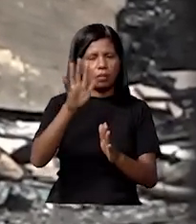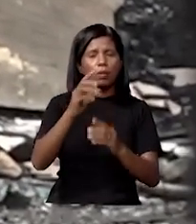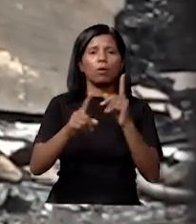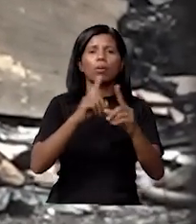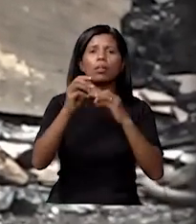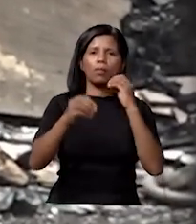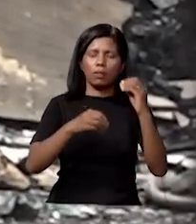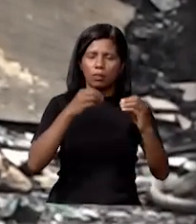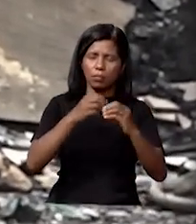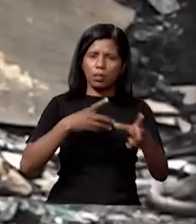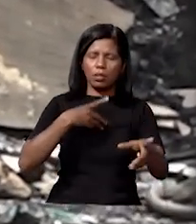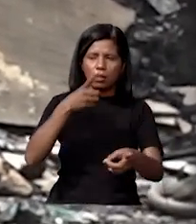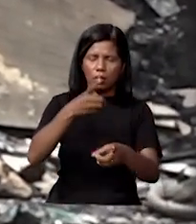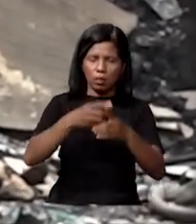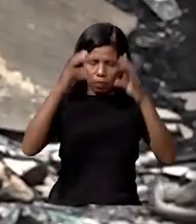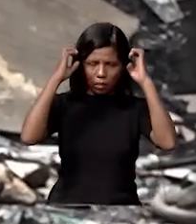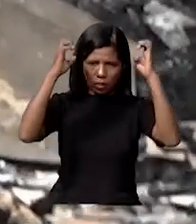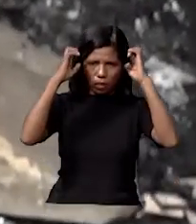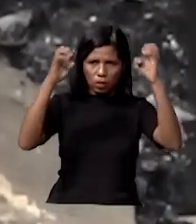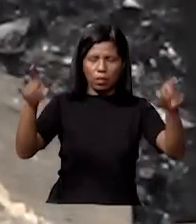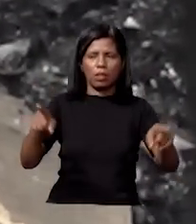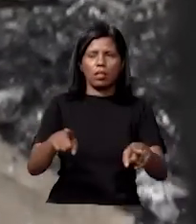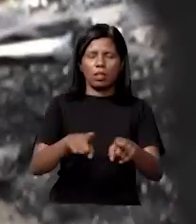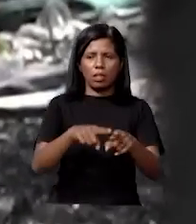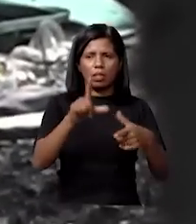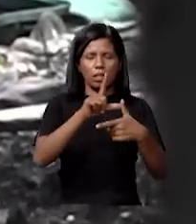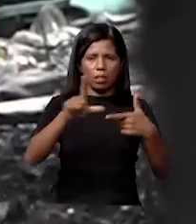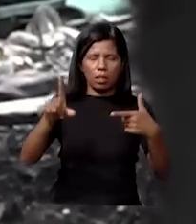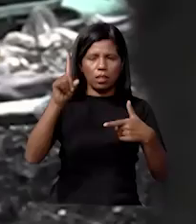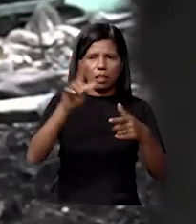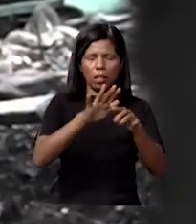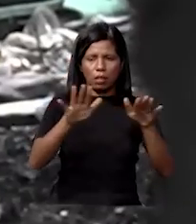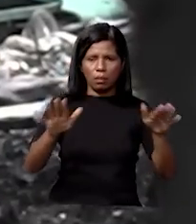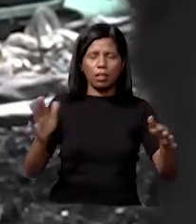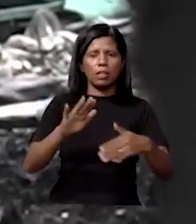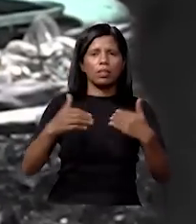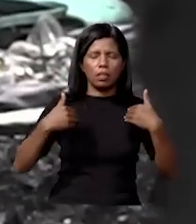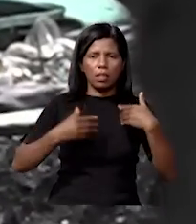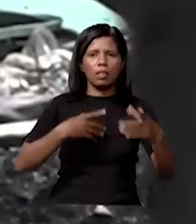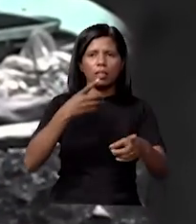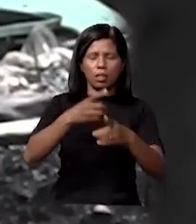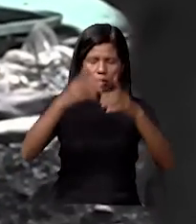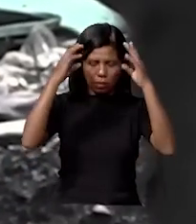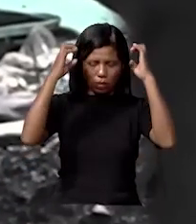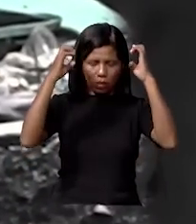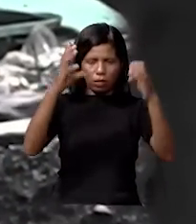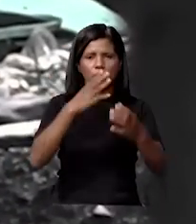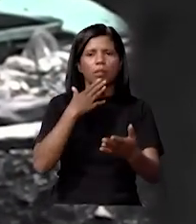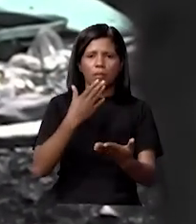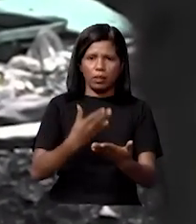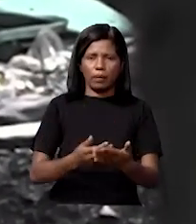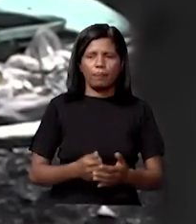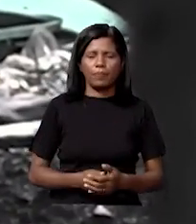ba direito de educação anesan a linha ida la barik ia direito de educação ida ho qualidade